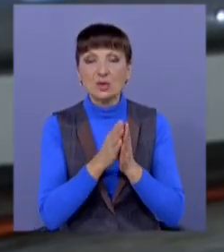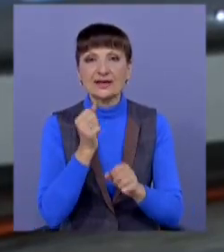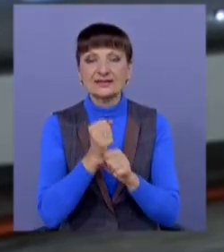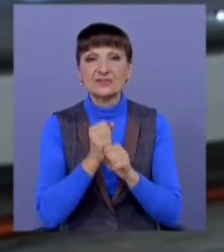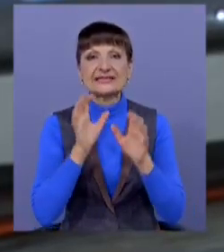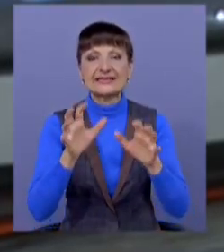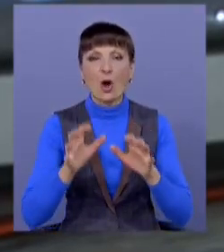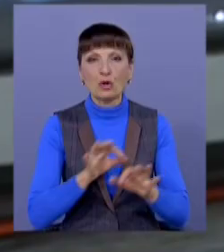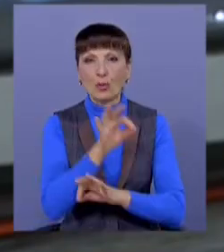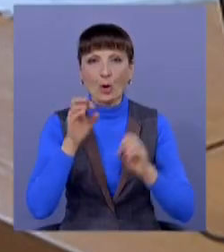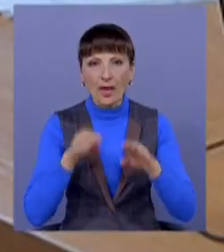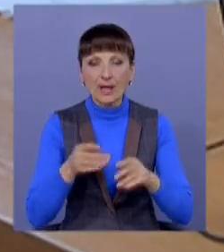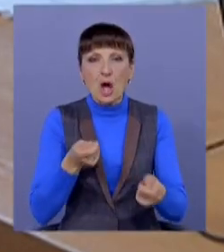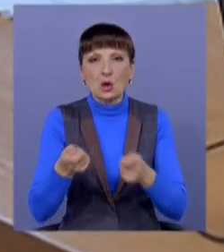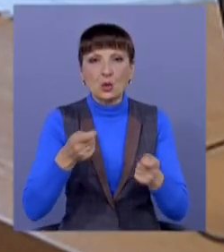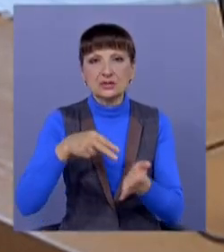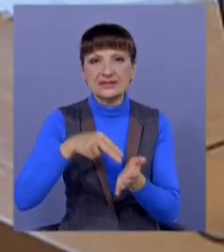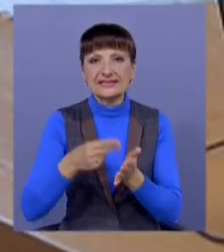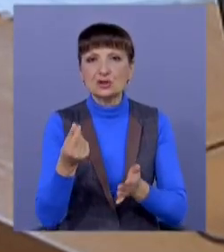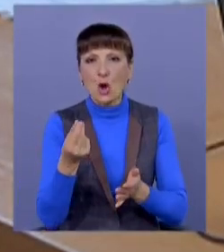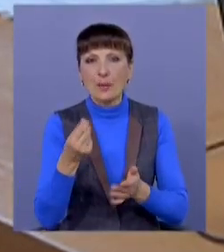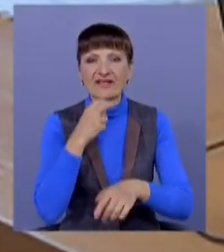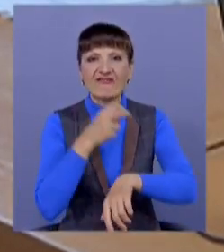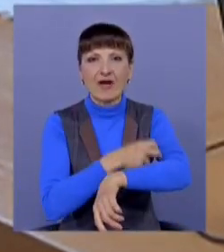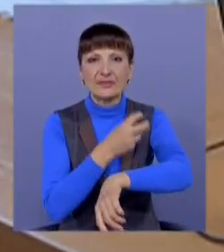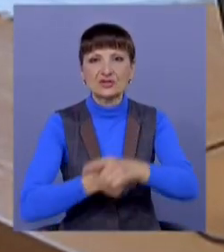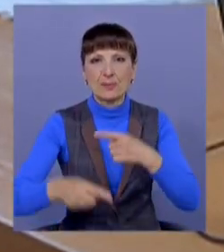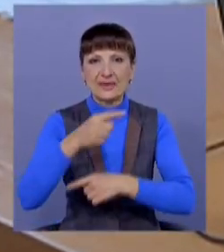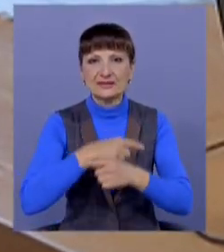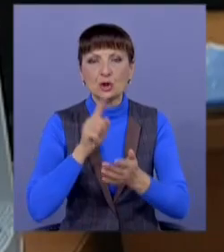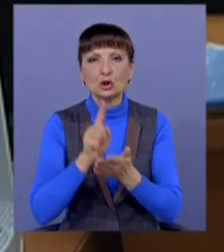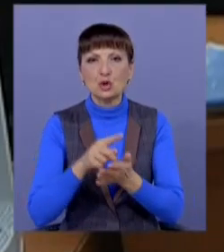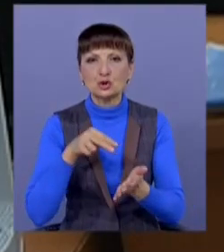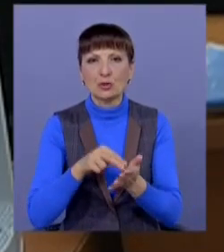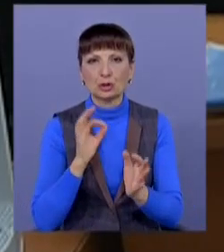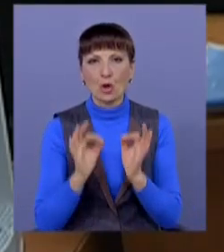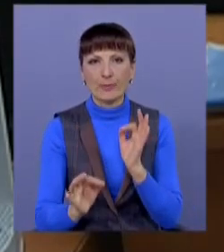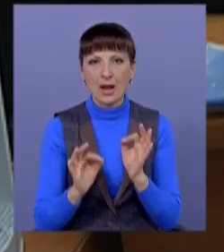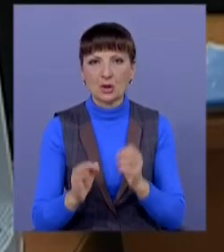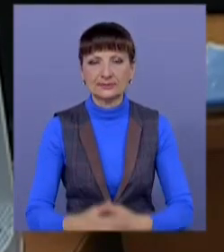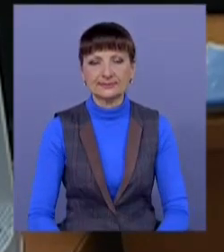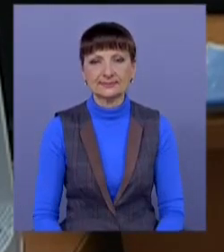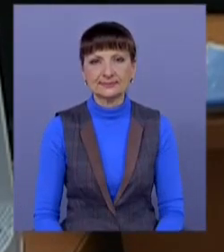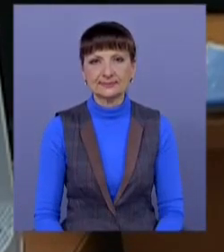разработать законопроект по регулированию ценообразования в фармацевтическом бизнесе. Руслан Казымбетов, Нуржан Оразбеков, телеканал Алматы.